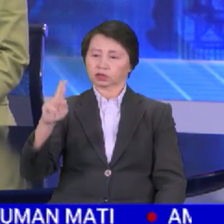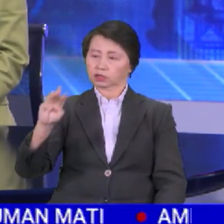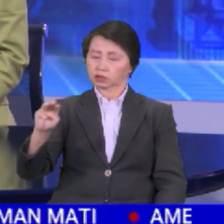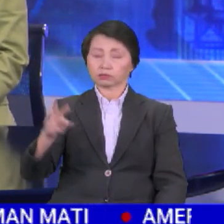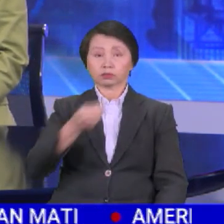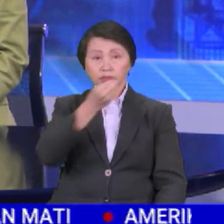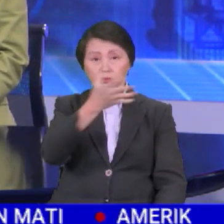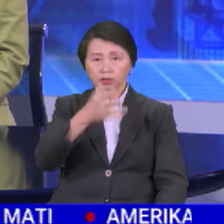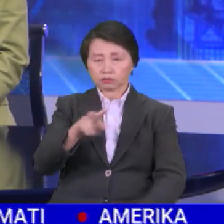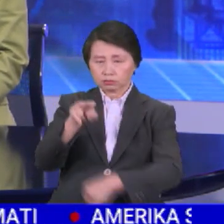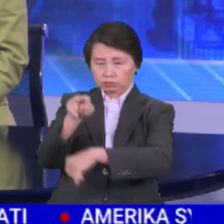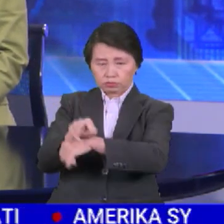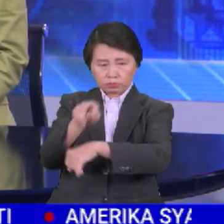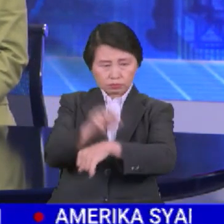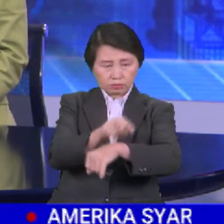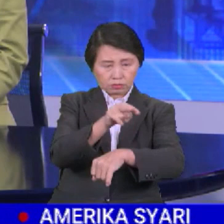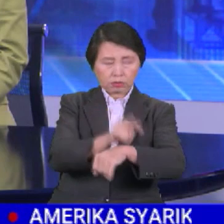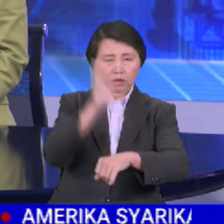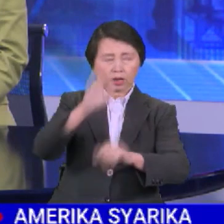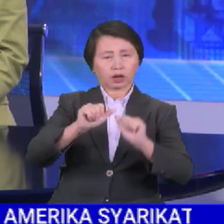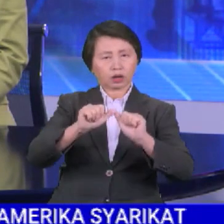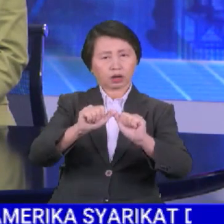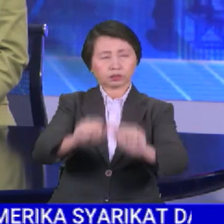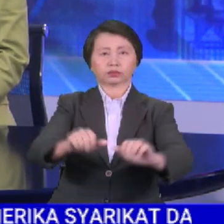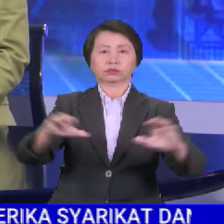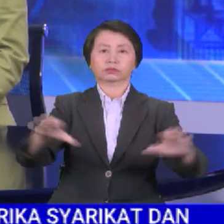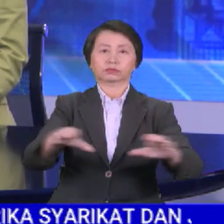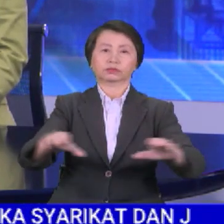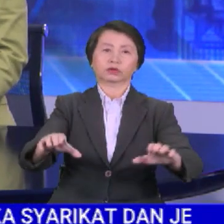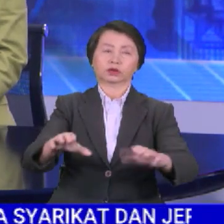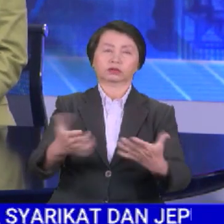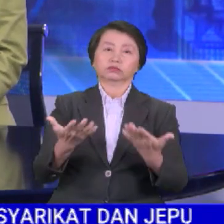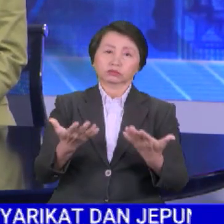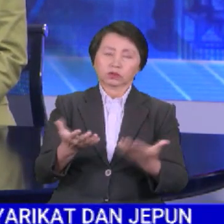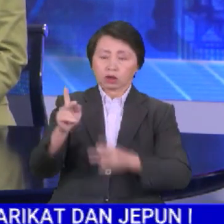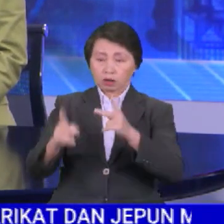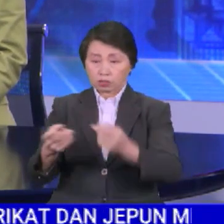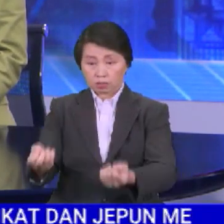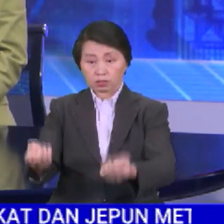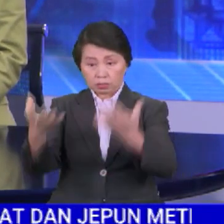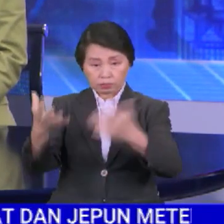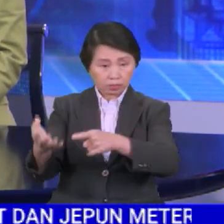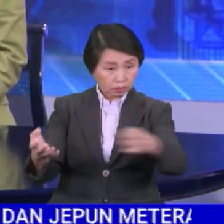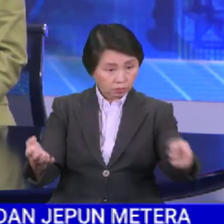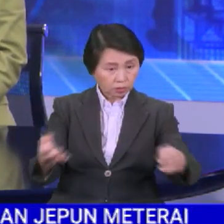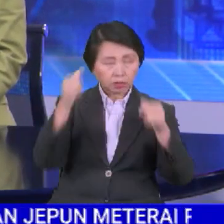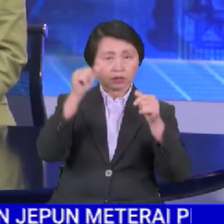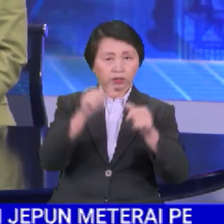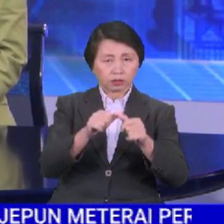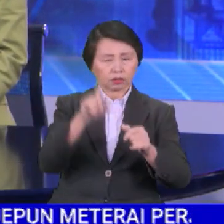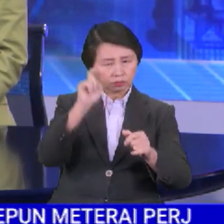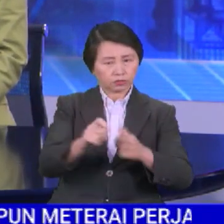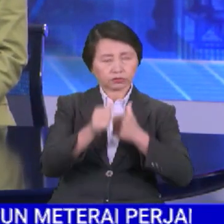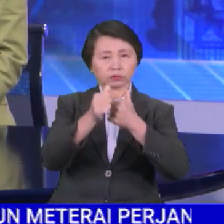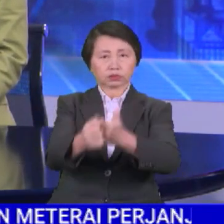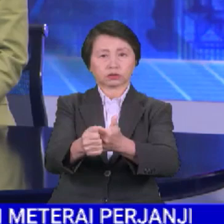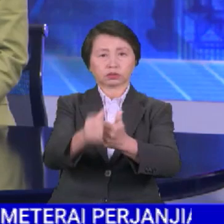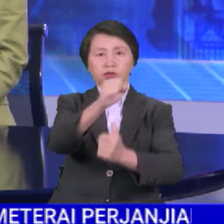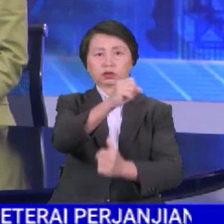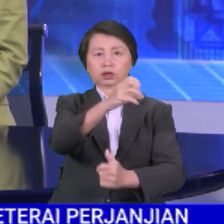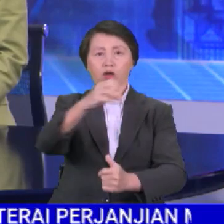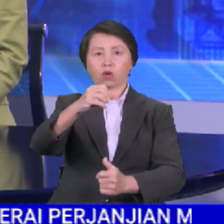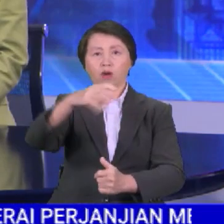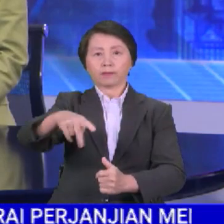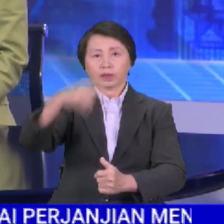memaklumkan pemantauan menyeluruh akan terus dilaksana. Justru orang ramai diingatkan agar patuh SOP